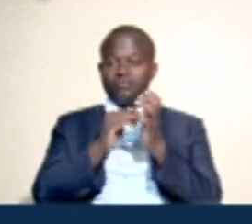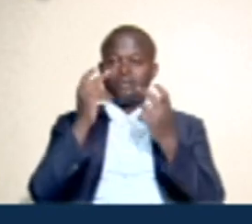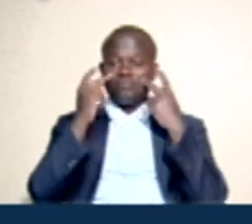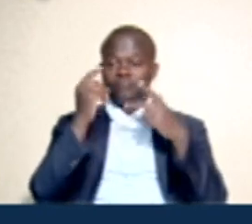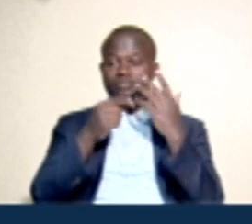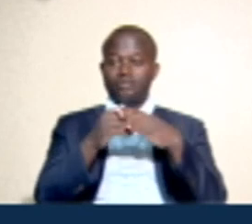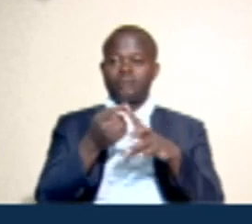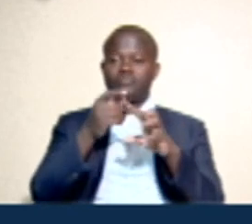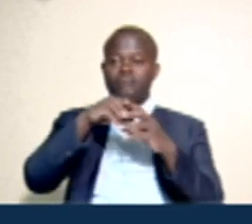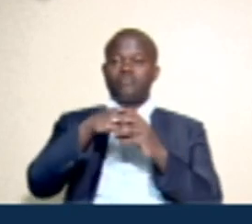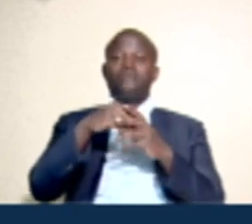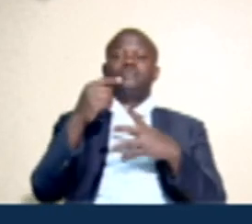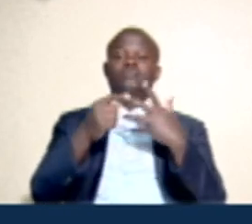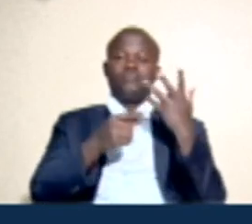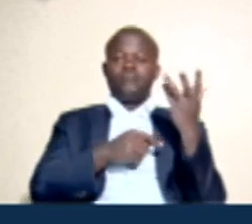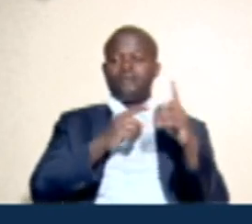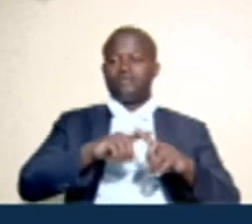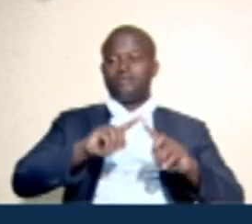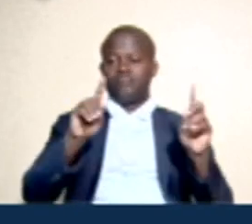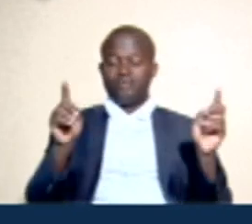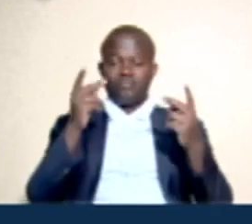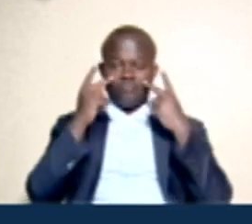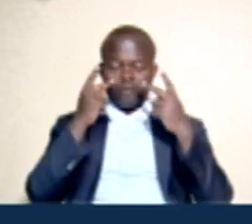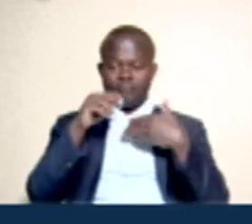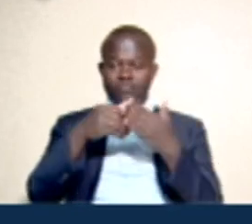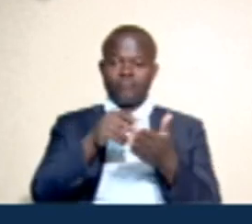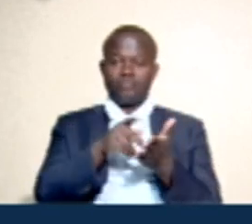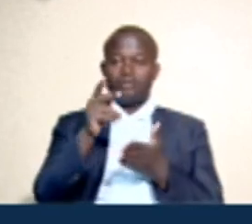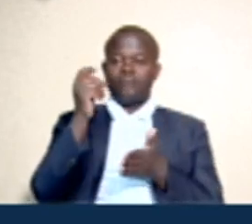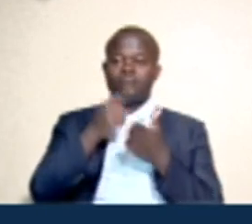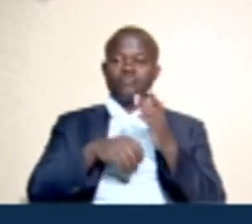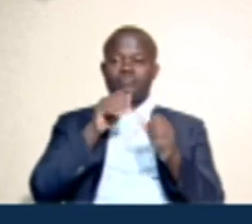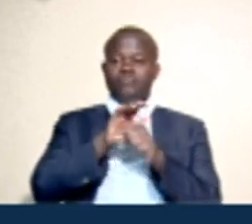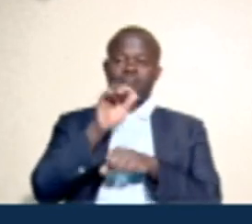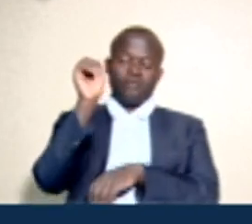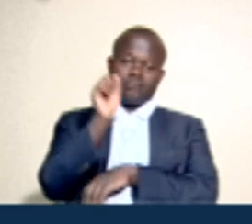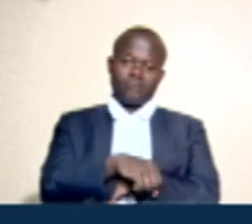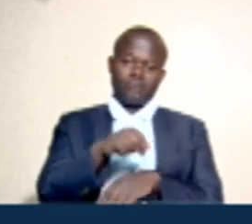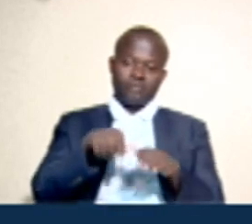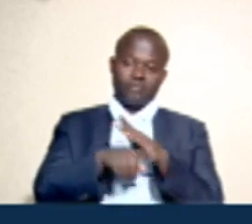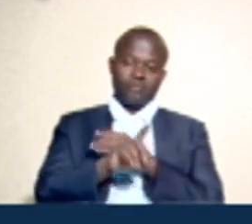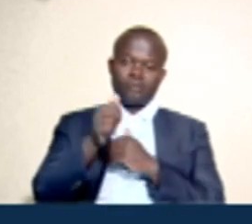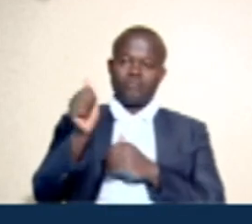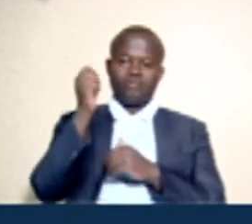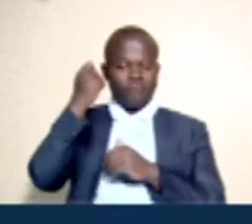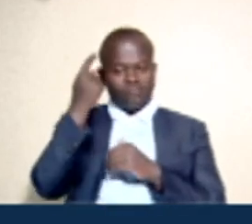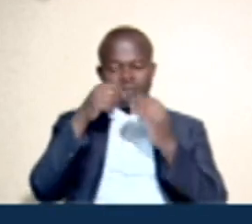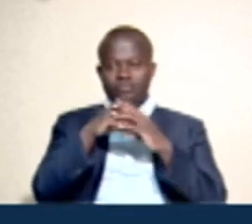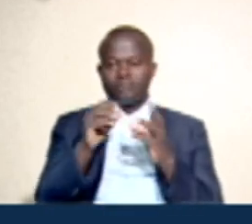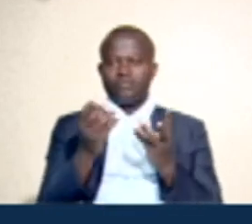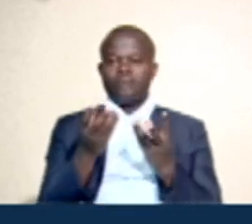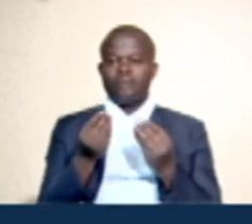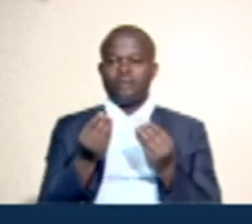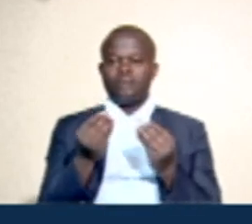ukuramo muri cya kintu ugasanga birahabanye, ukabona rutanga umusoro mwinshi kurutayo ubwo winjiza wewe. Muri make ugasanga